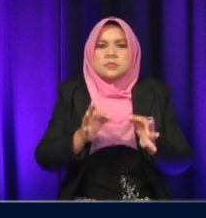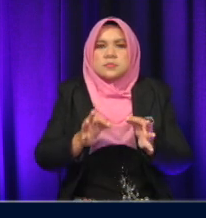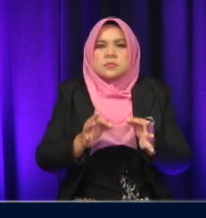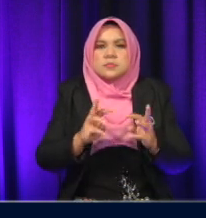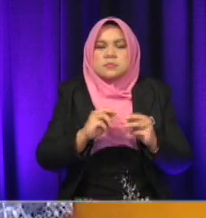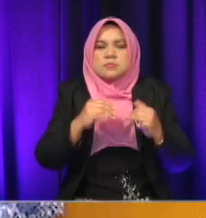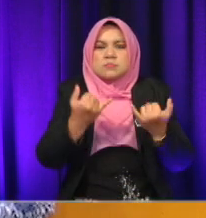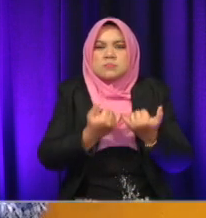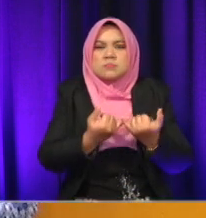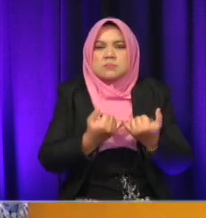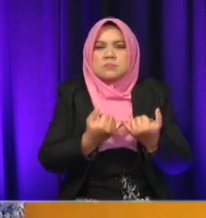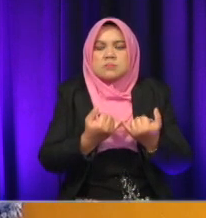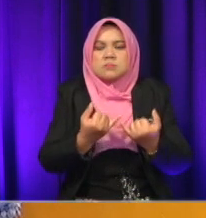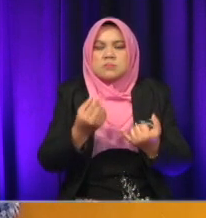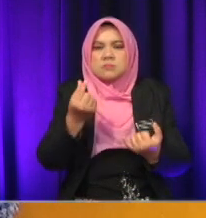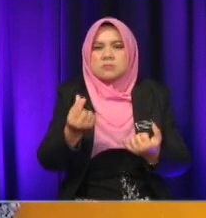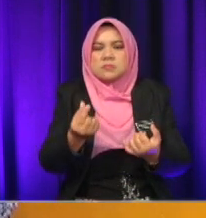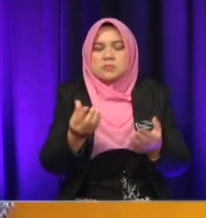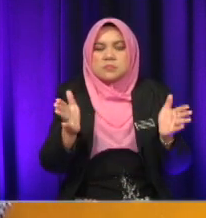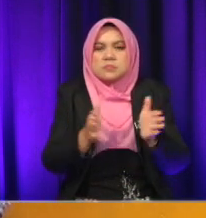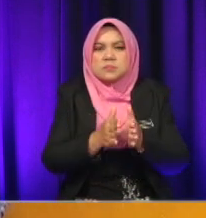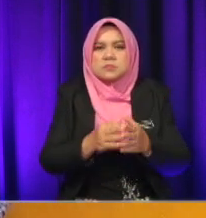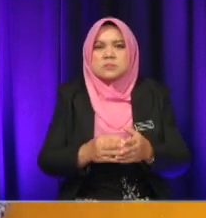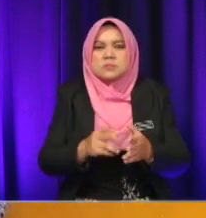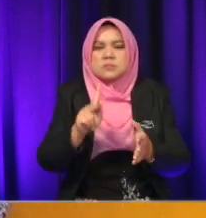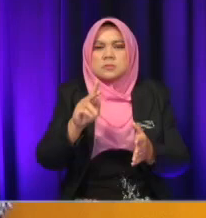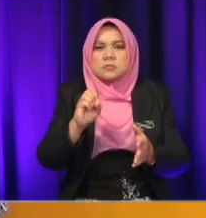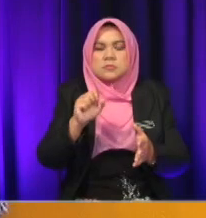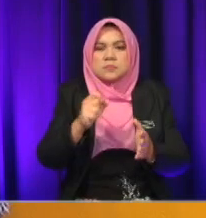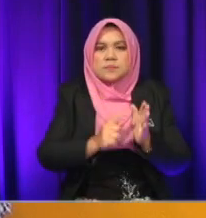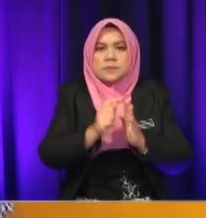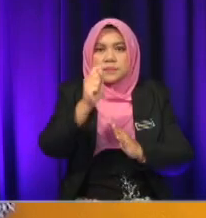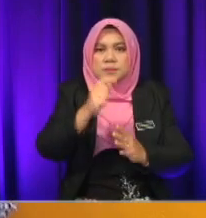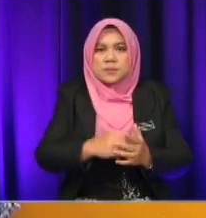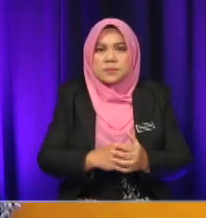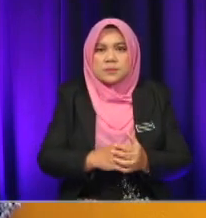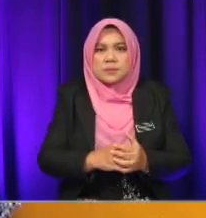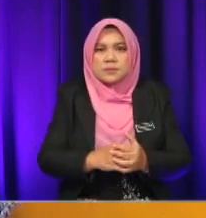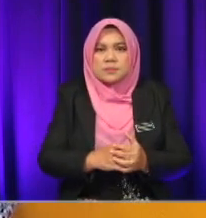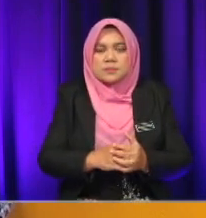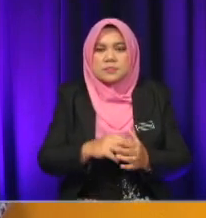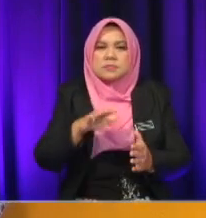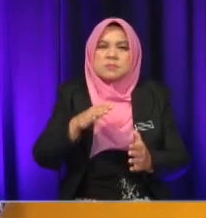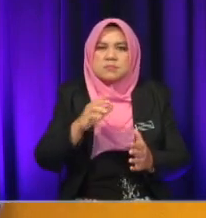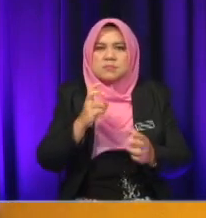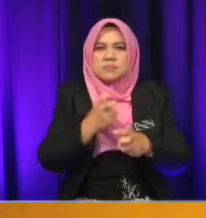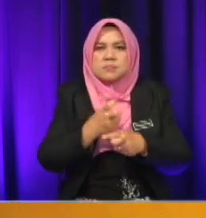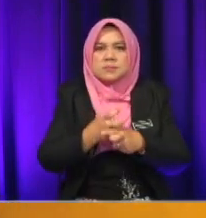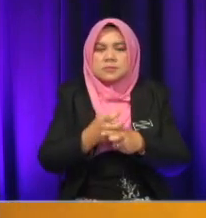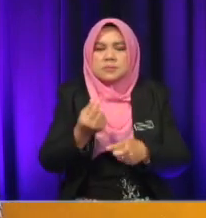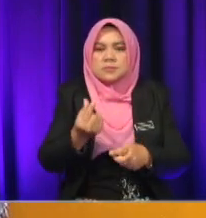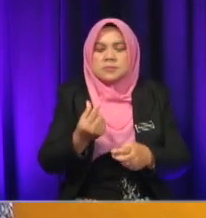syarikat-syarikat kecil yang baru nak bermula, kan? Kalau kos yang tinggi tu agak keberatan lah buat